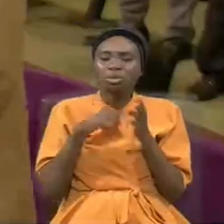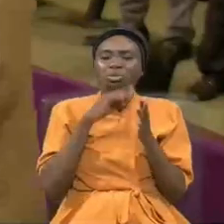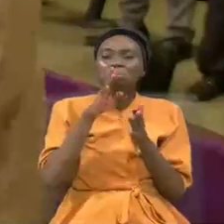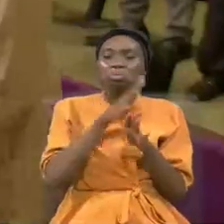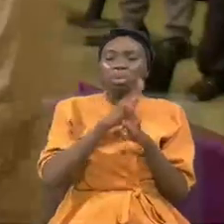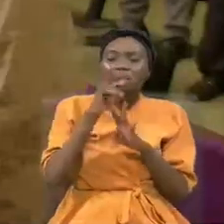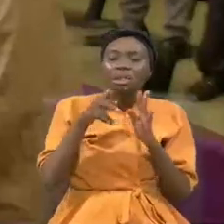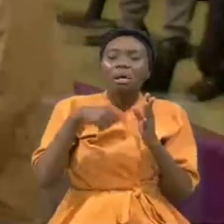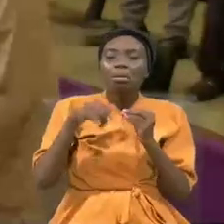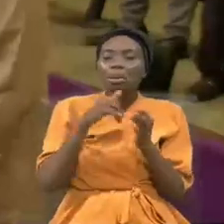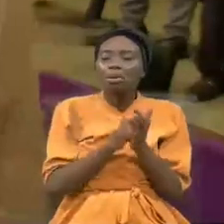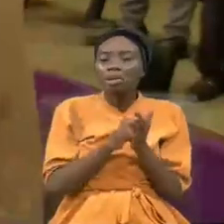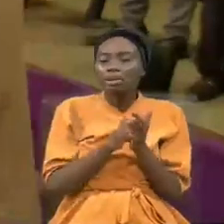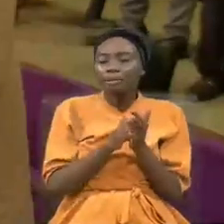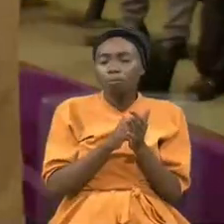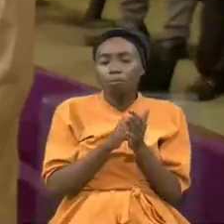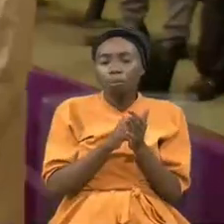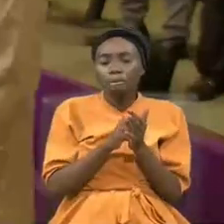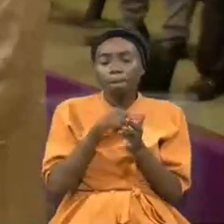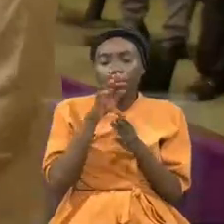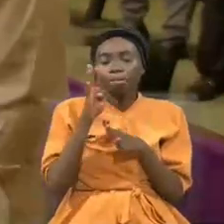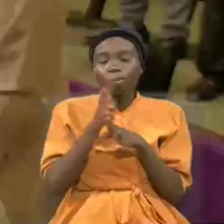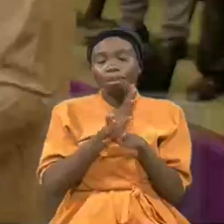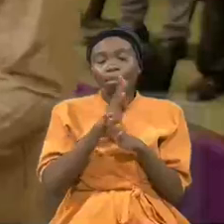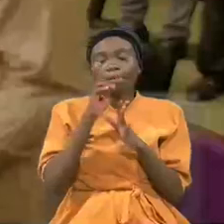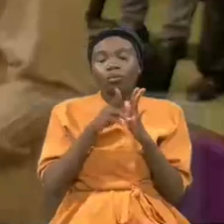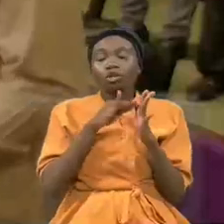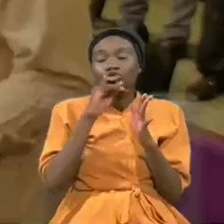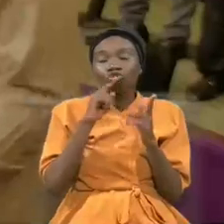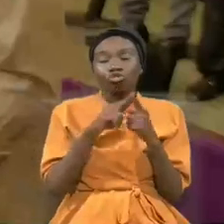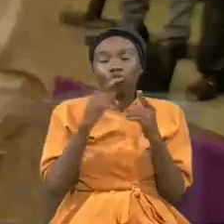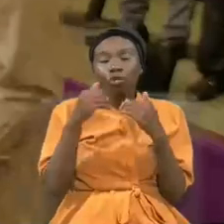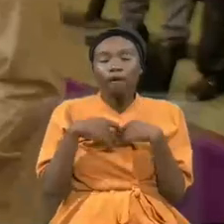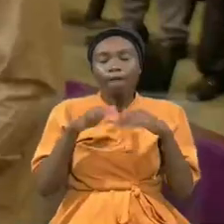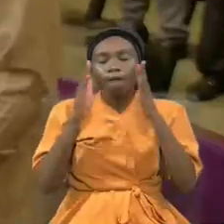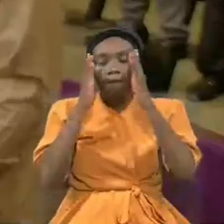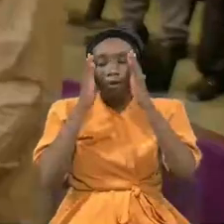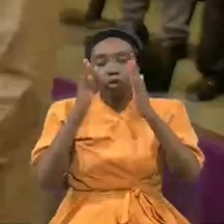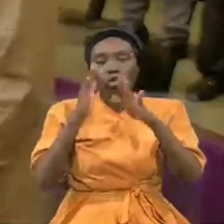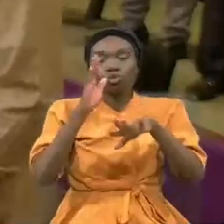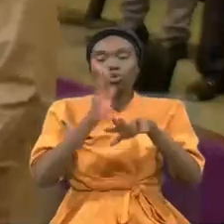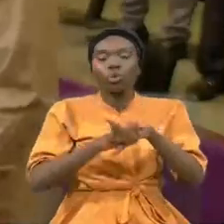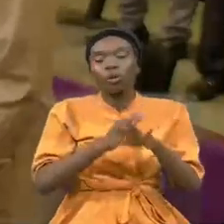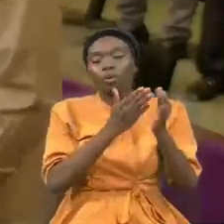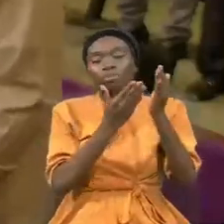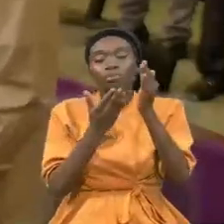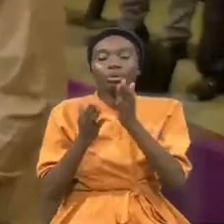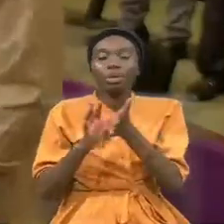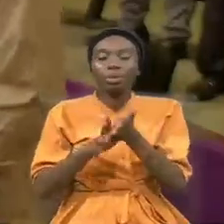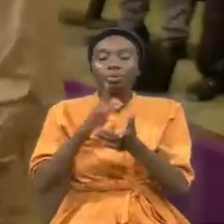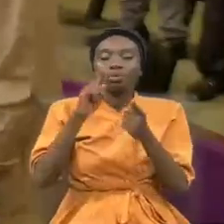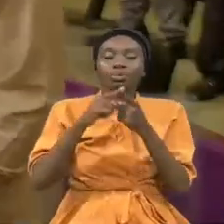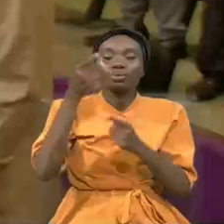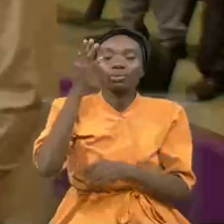On pourrait vous surnommer. Quel est votre souci? Votre souci est de vous concentrer sur